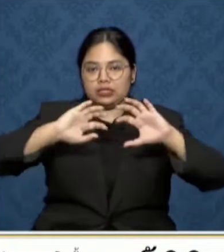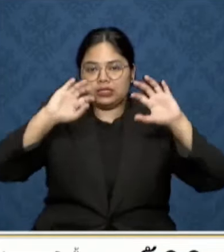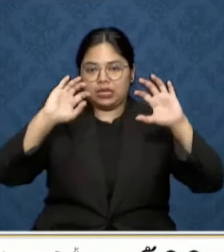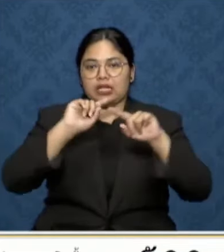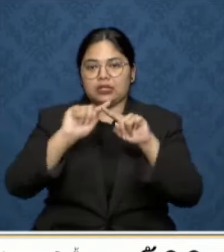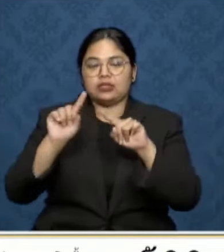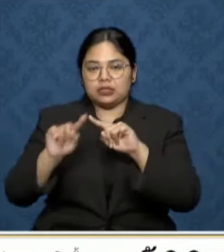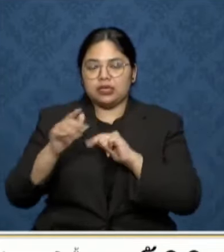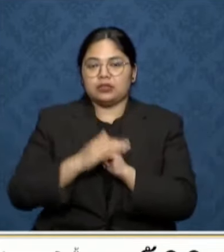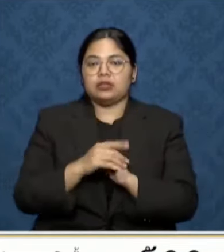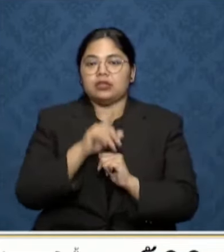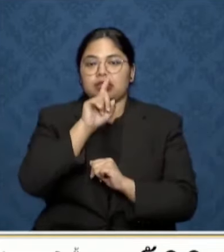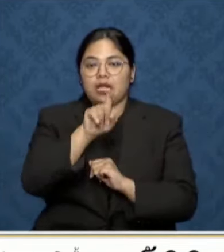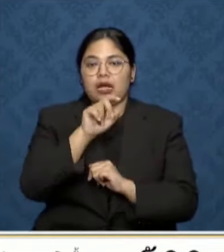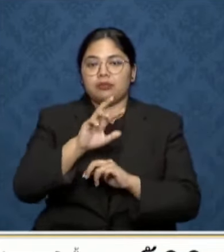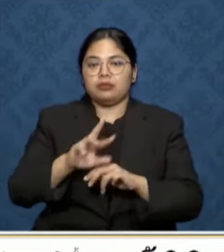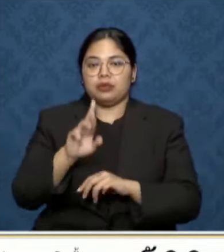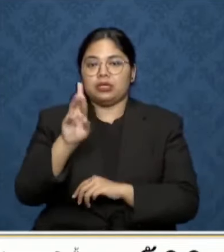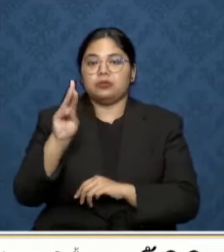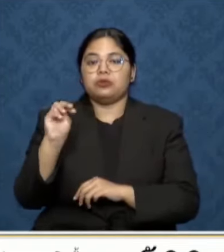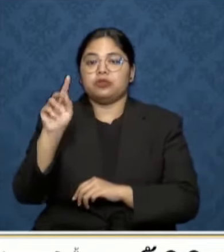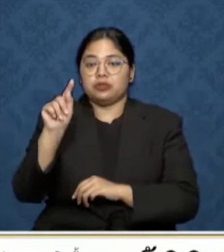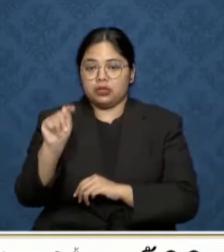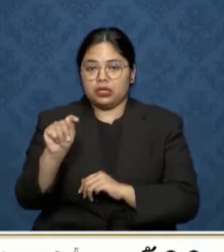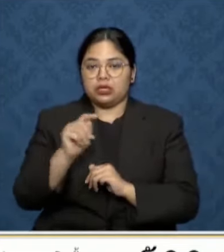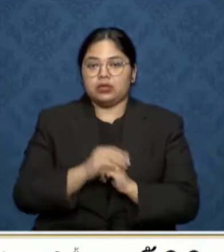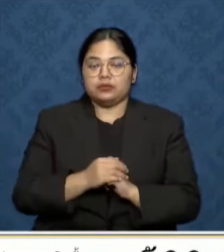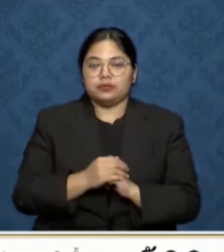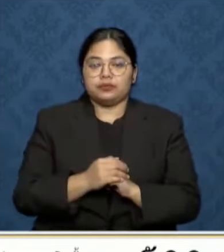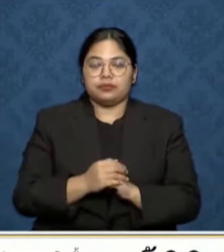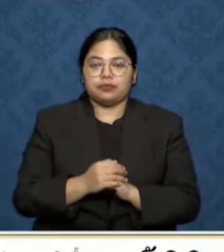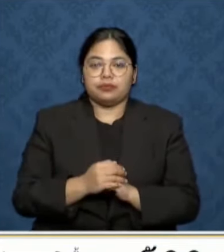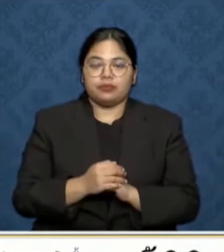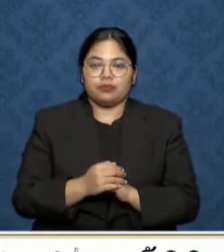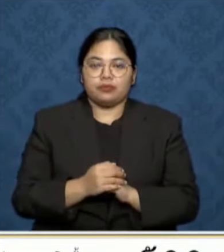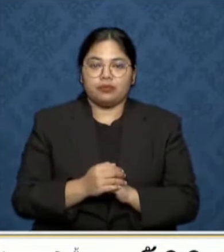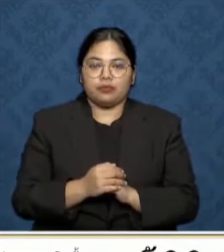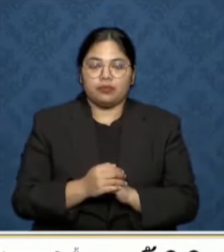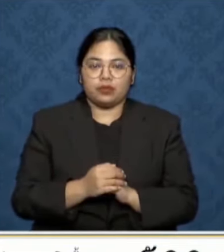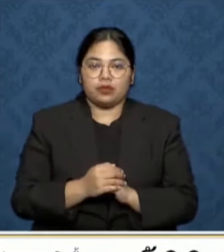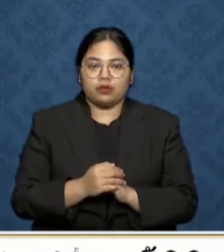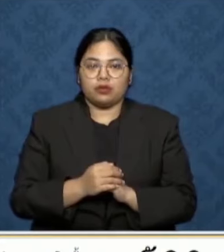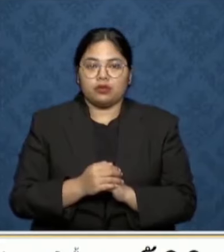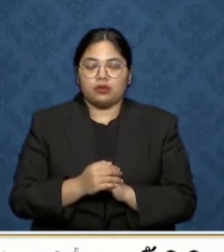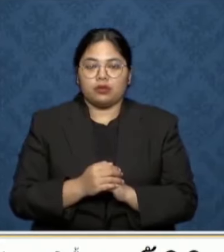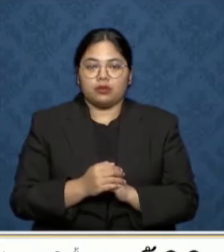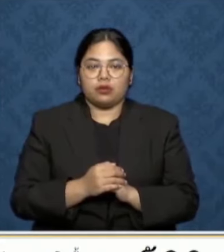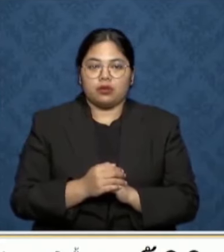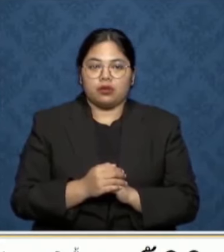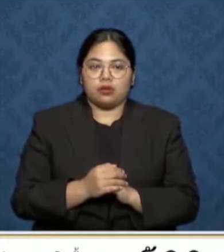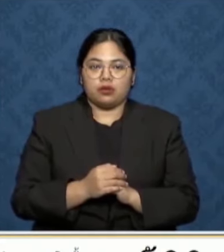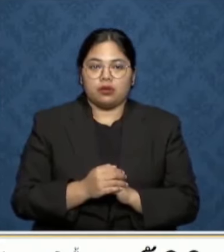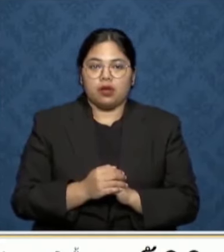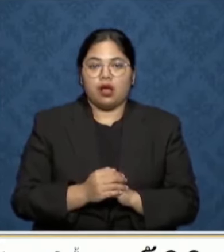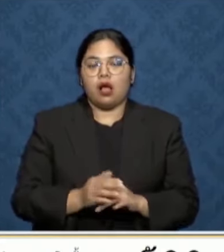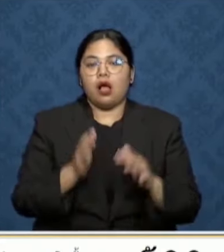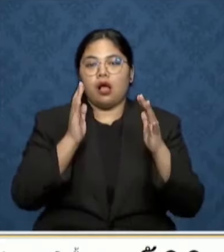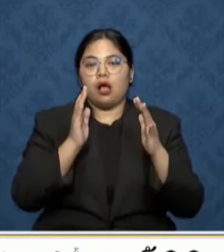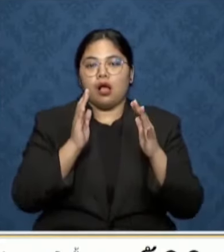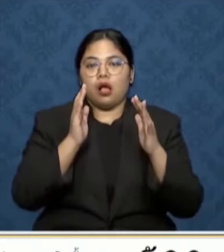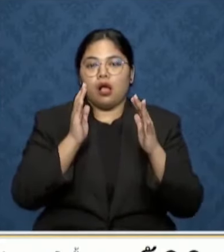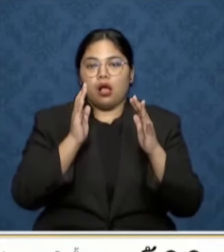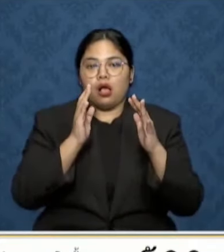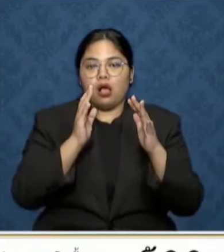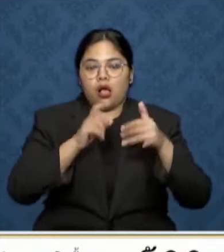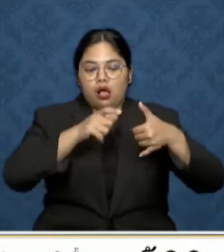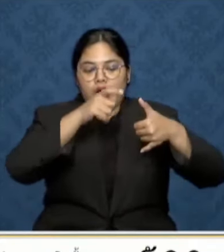ว่าจกี่ผู้ใหขังจะได้รบสทธกพักโทษทิน